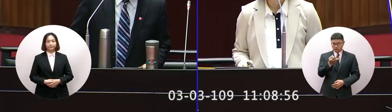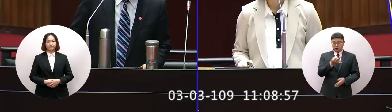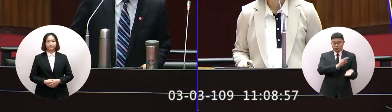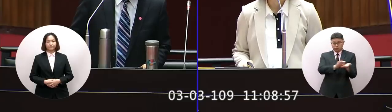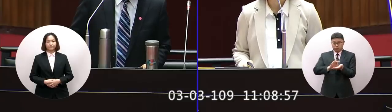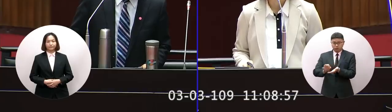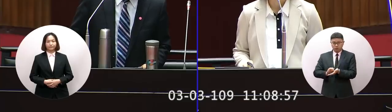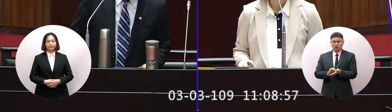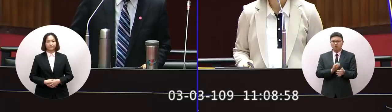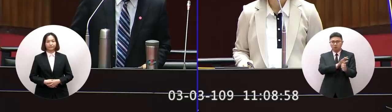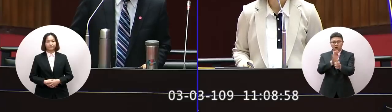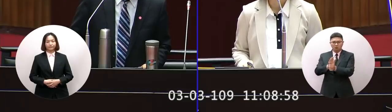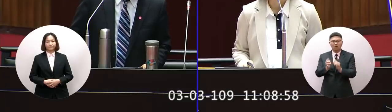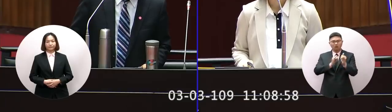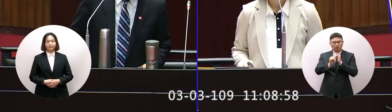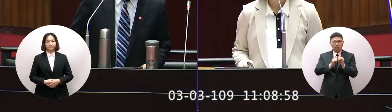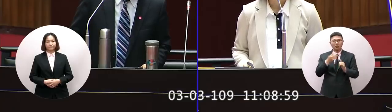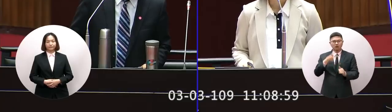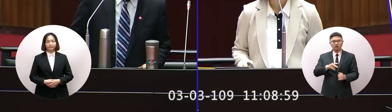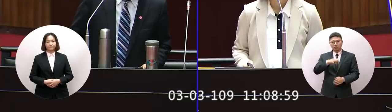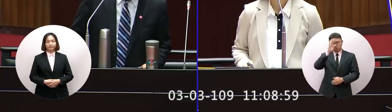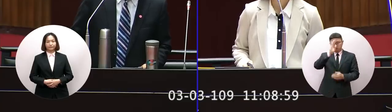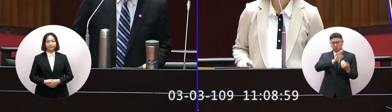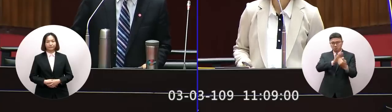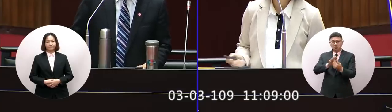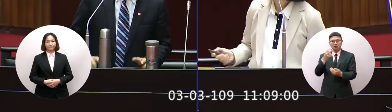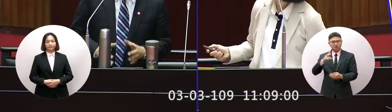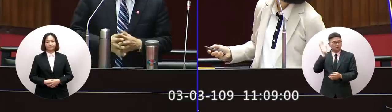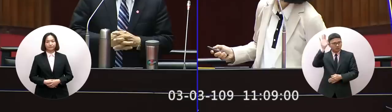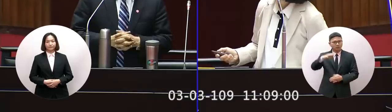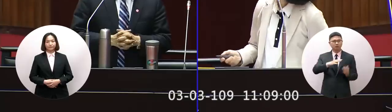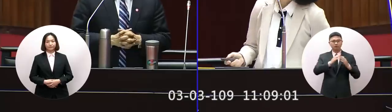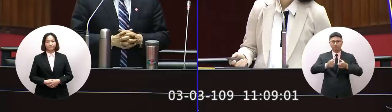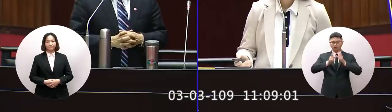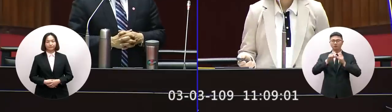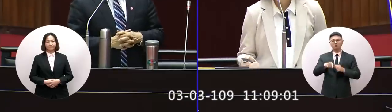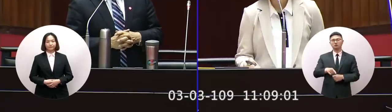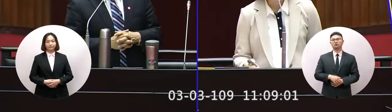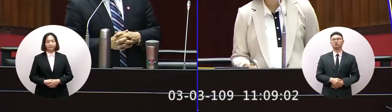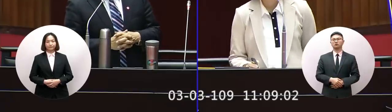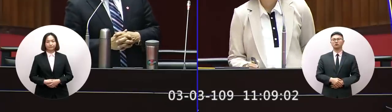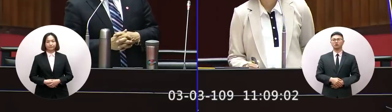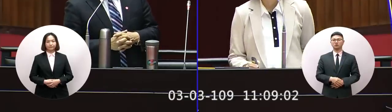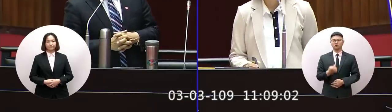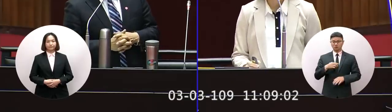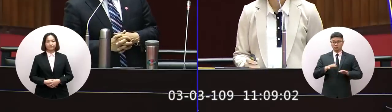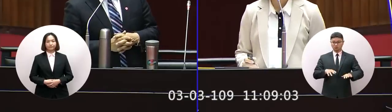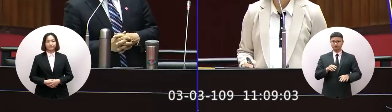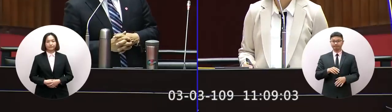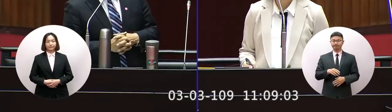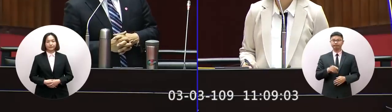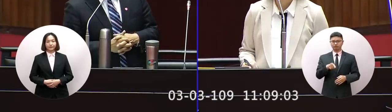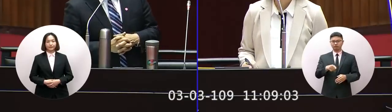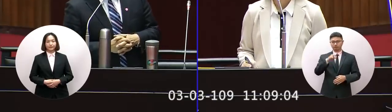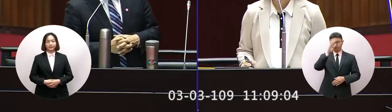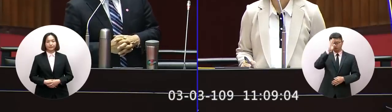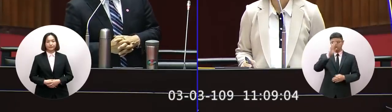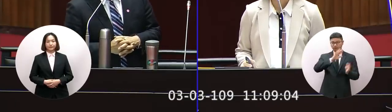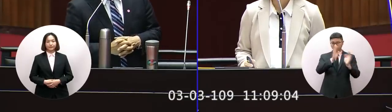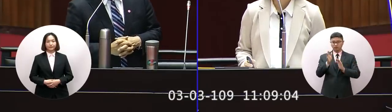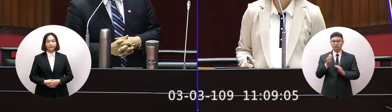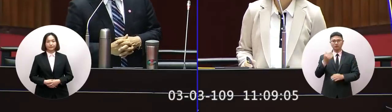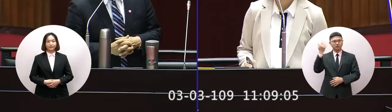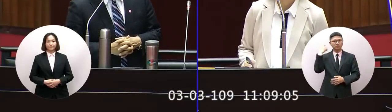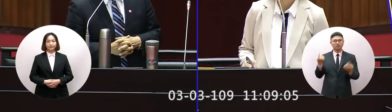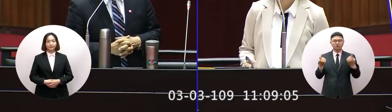的预算帮助到国人一起度过防疫和未来的振兴的部分。所以我们可以看得到说，针对这次的疫情跟上次的比较，